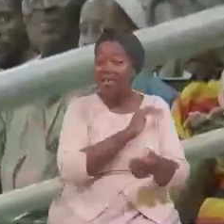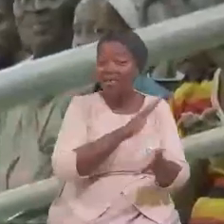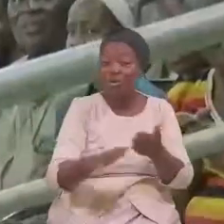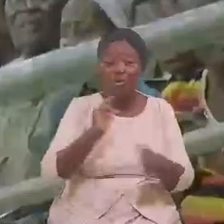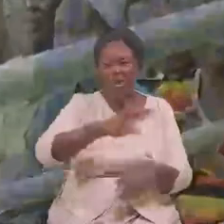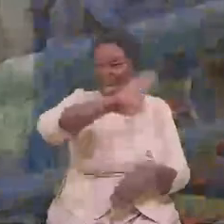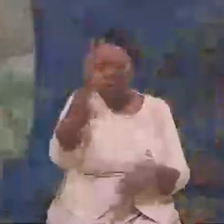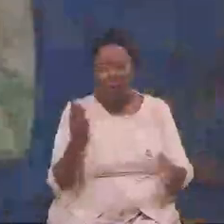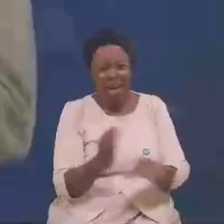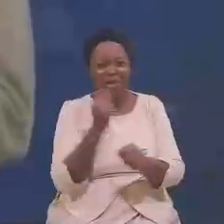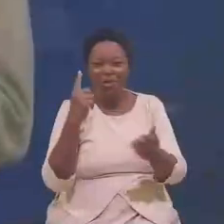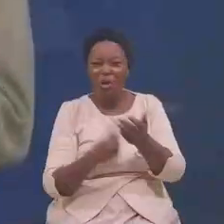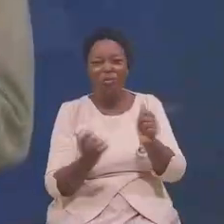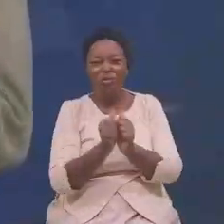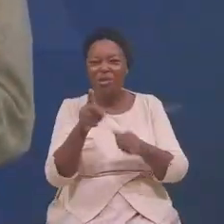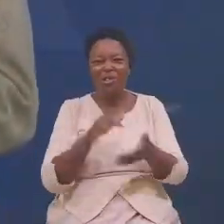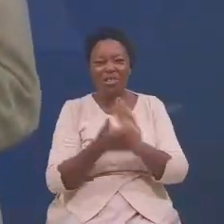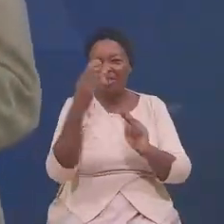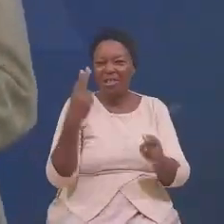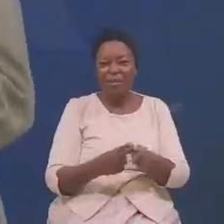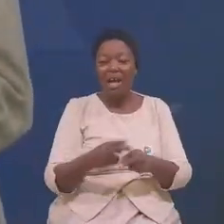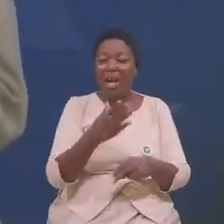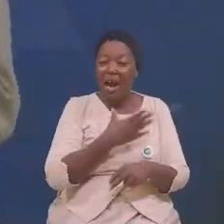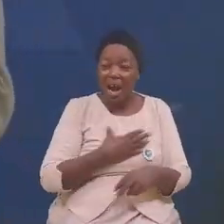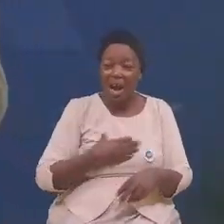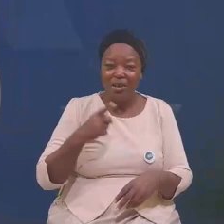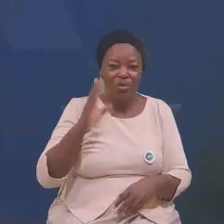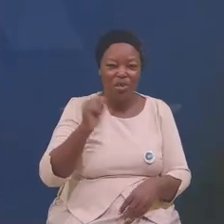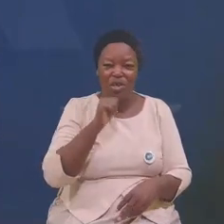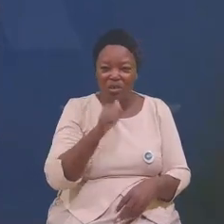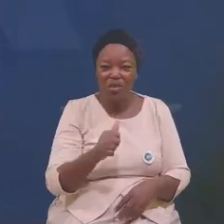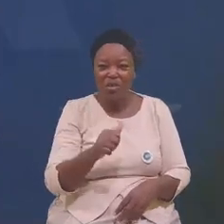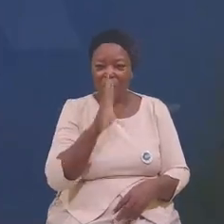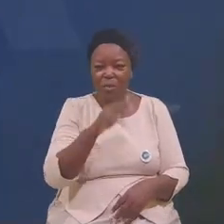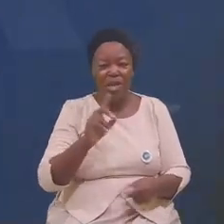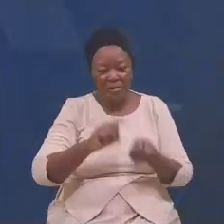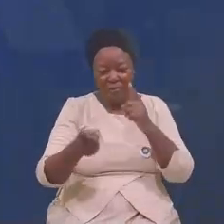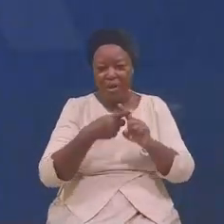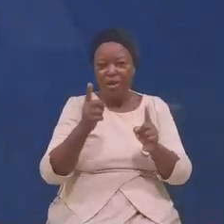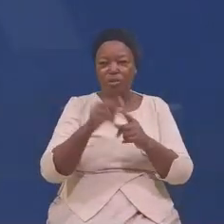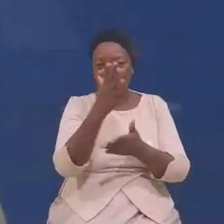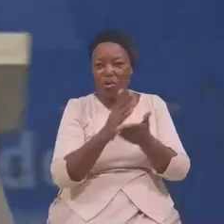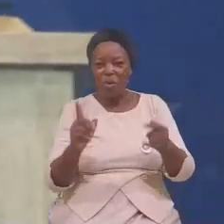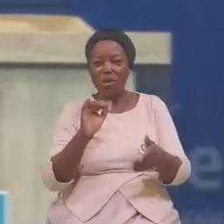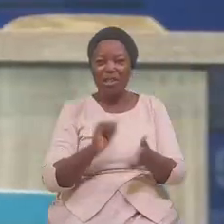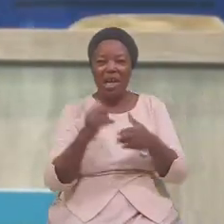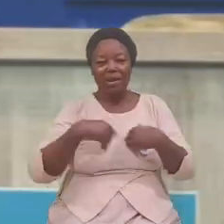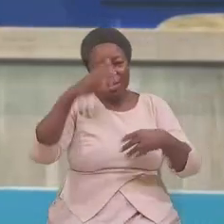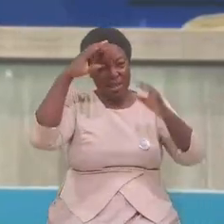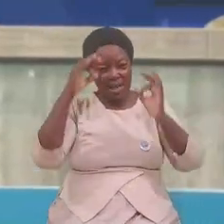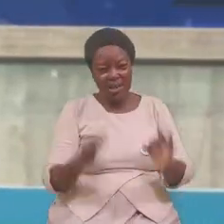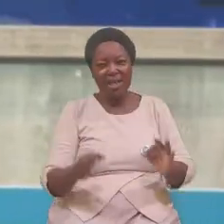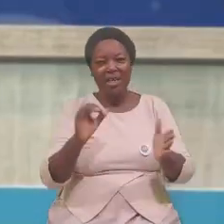te rattraper. Et tu ne seras plus un partenaire avec quelqu'un qui a décidé, qui